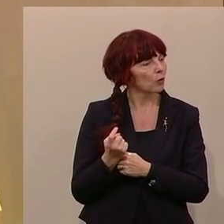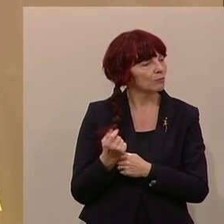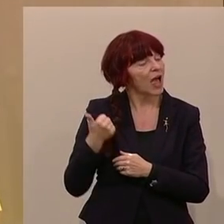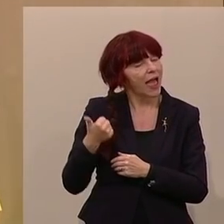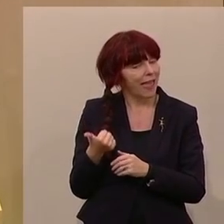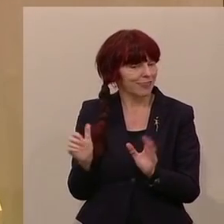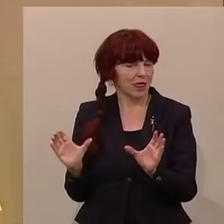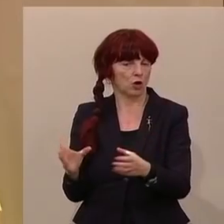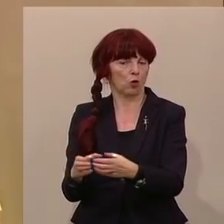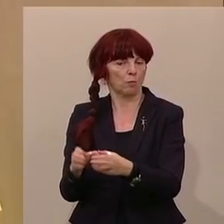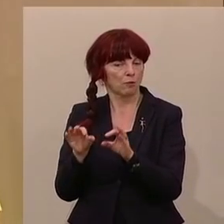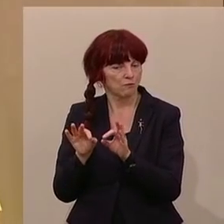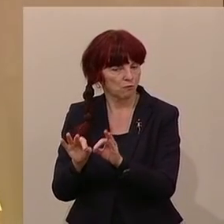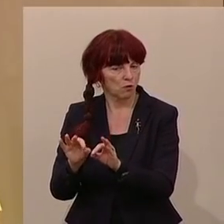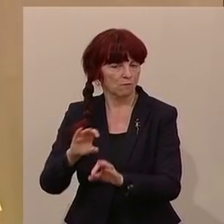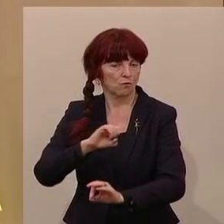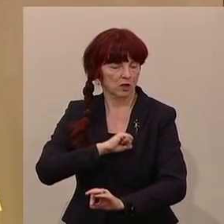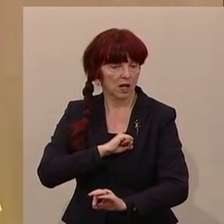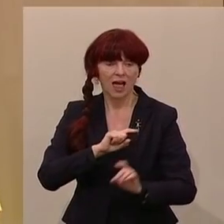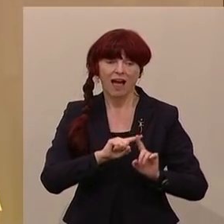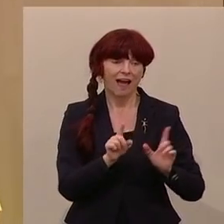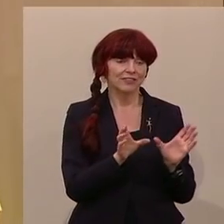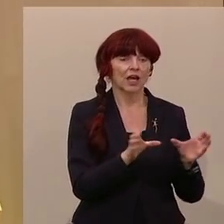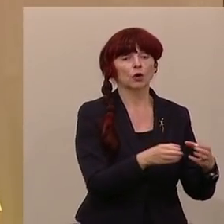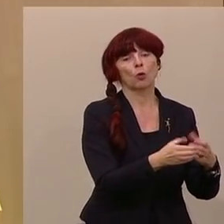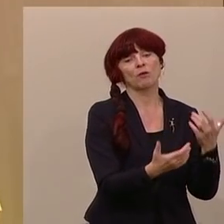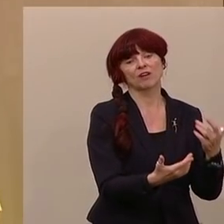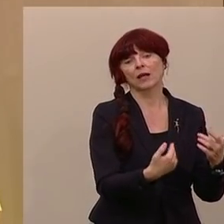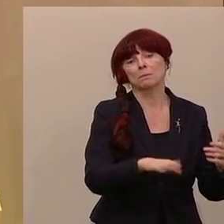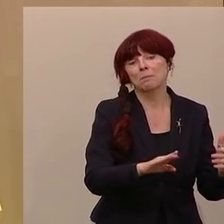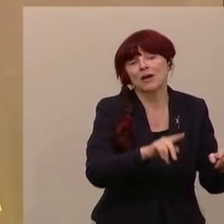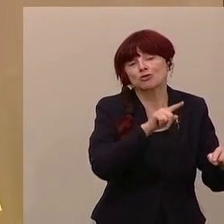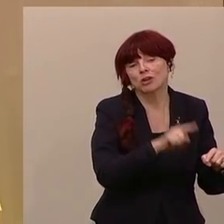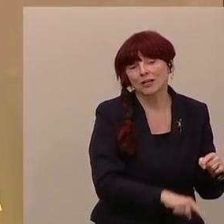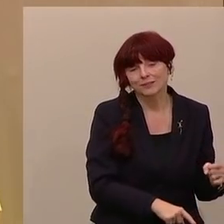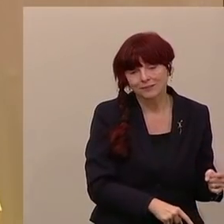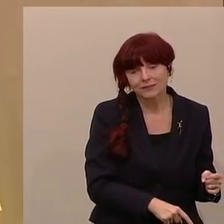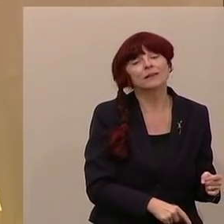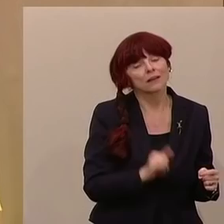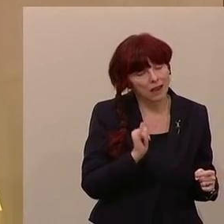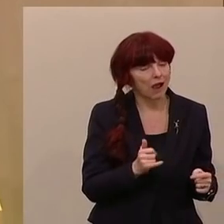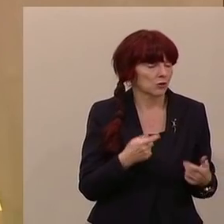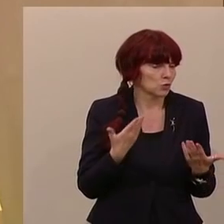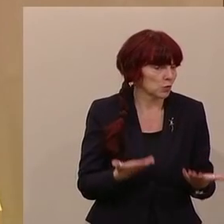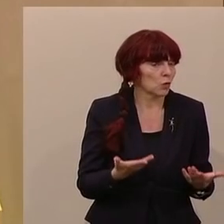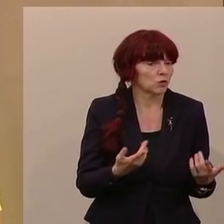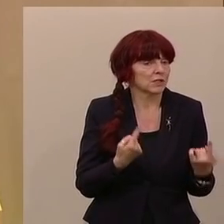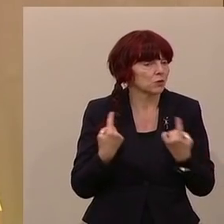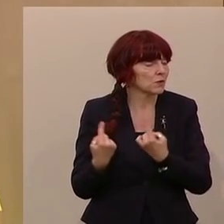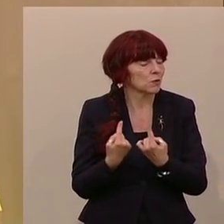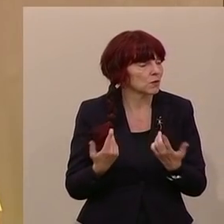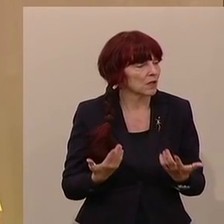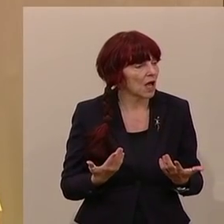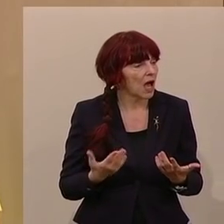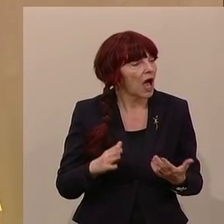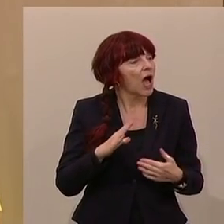eine Gruppe besser ist und für eine andere Gruppe etwas schlechter. Aber jetzt ehrlich, meine Herrschaften, dass es